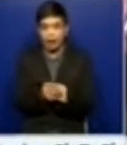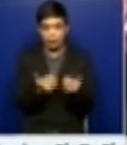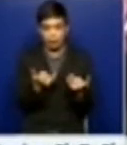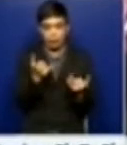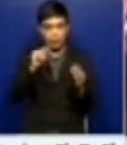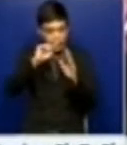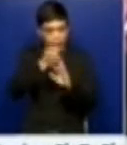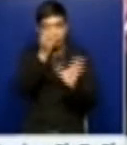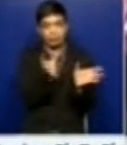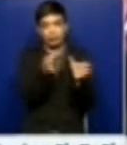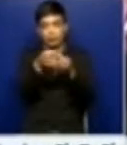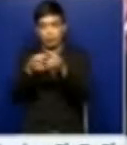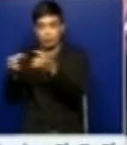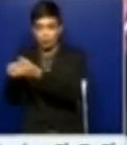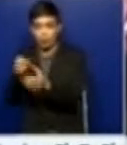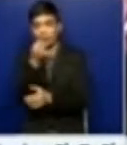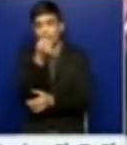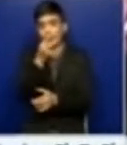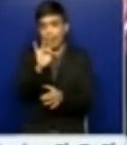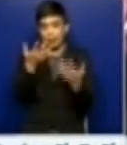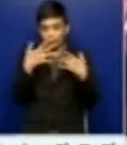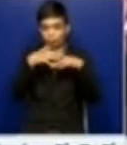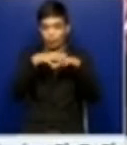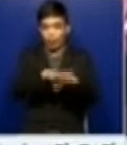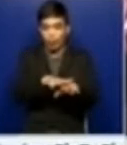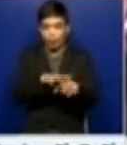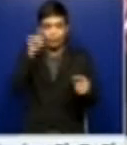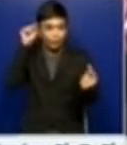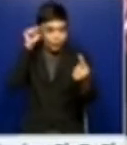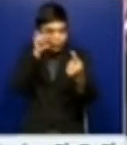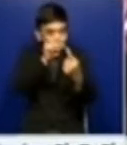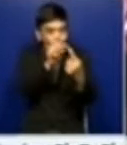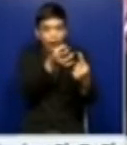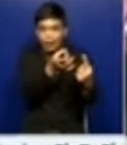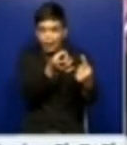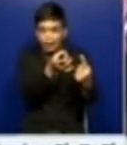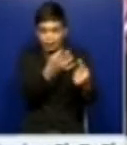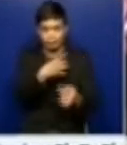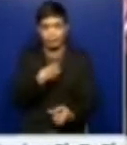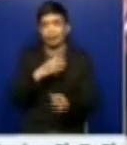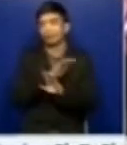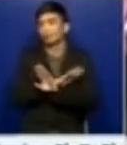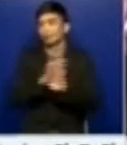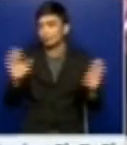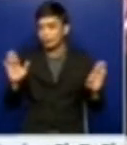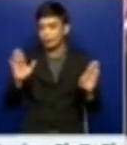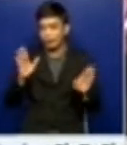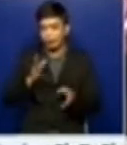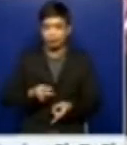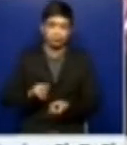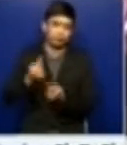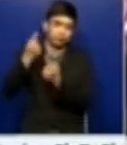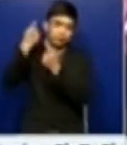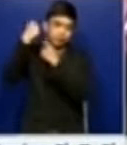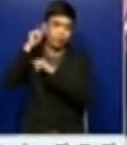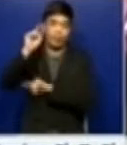ฐบาลไงครับเพราะเป้าประสงค์เท่านั้นเองเพราะนั้นเรื่องนี้เราก็อยากให้ยกเลิกกลับไปใช้ค